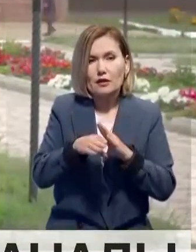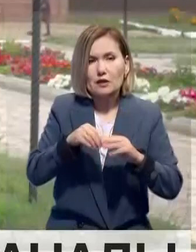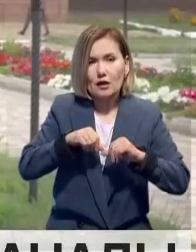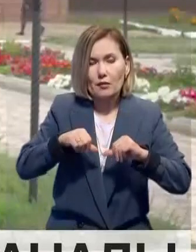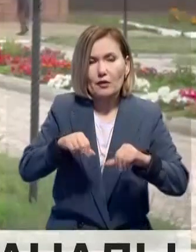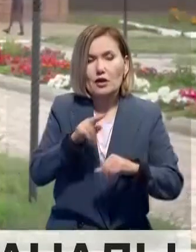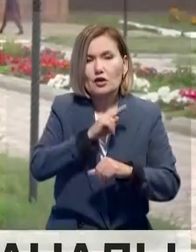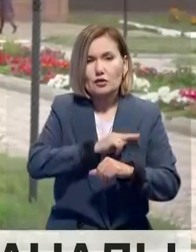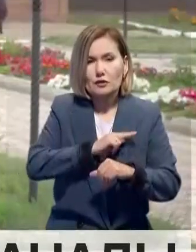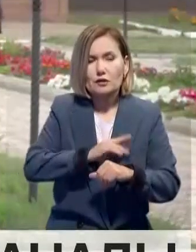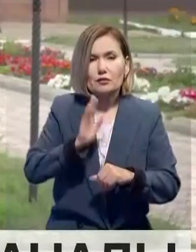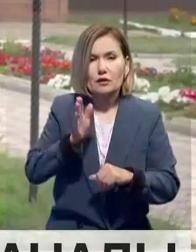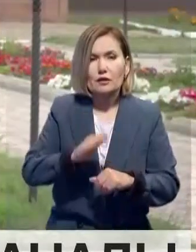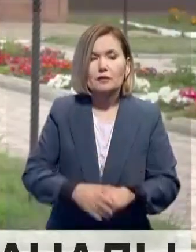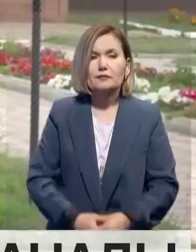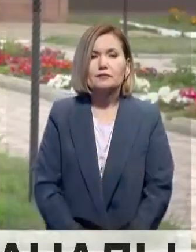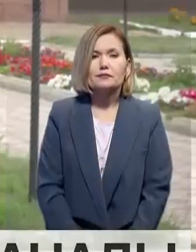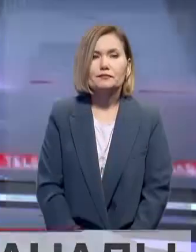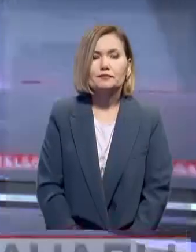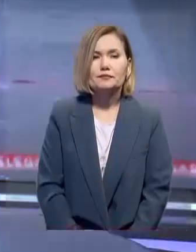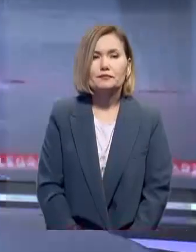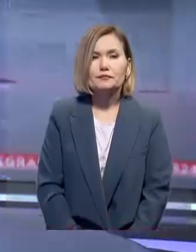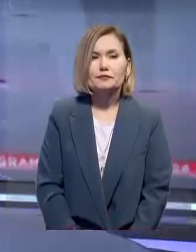комиссиялары жұмыс ететін болады.